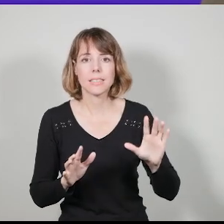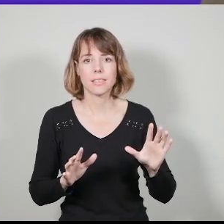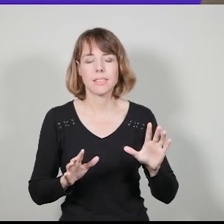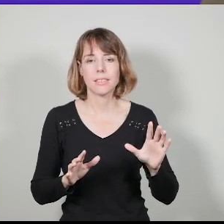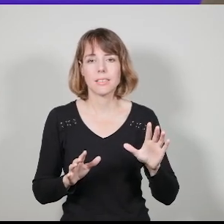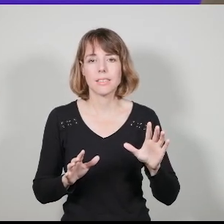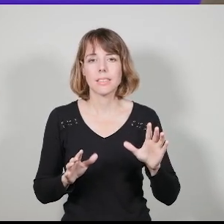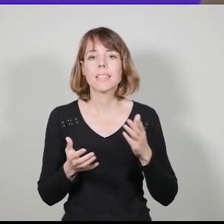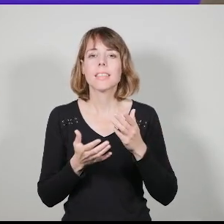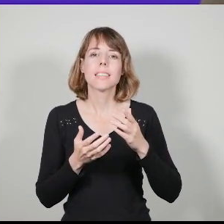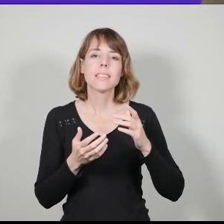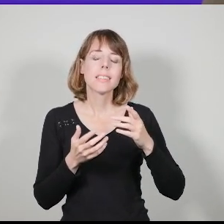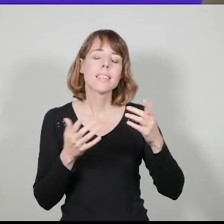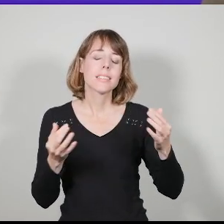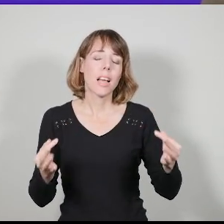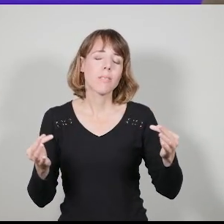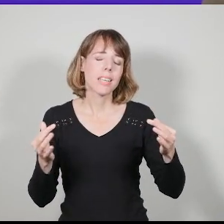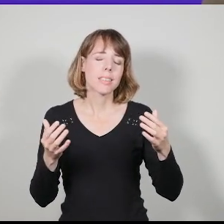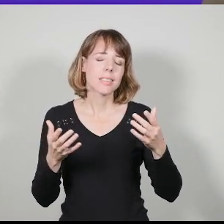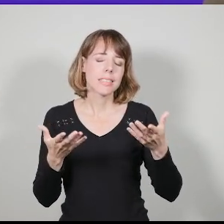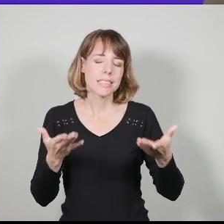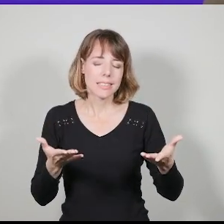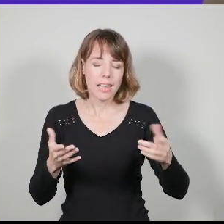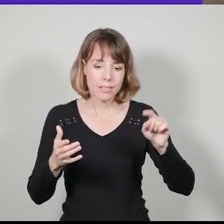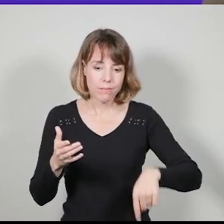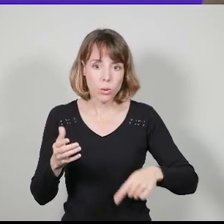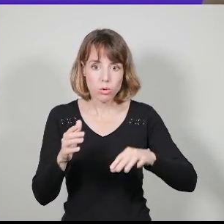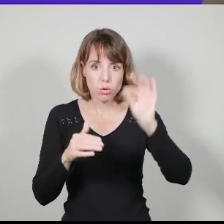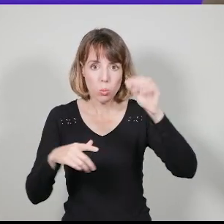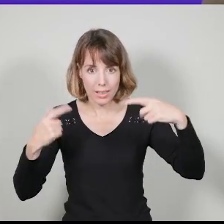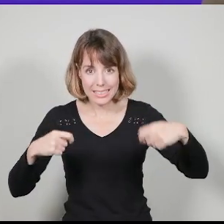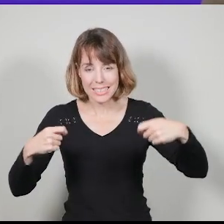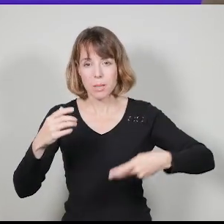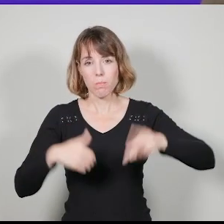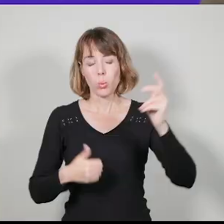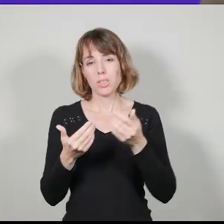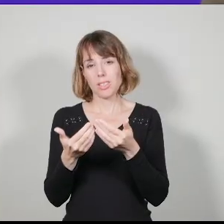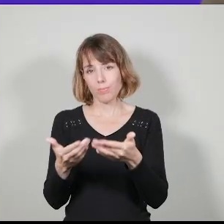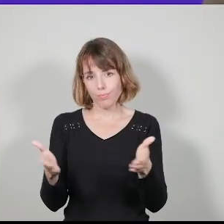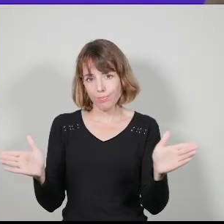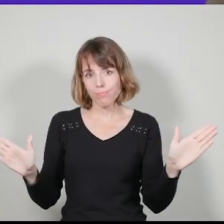l'idée d'ouvrir effectivement ces espaces de choix. Comment on ouvre ces espaces de choix?